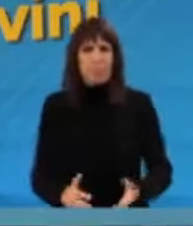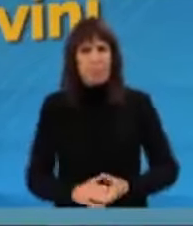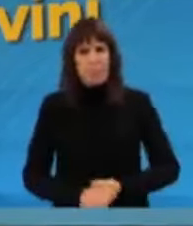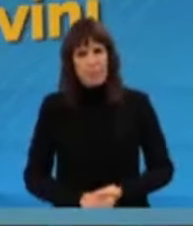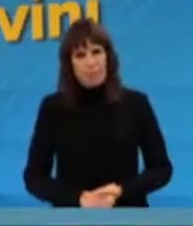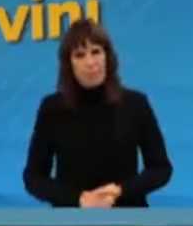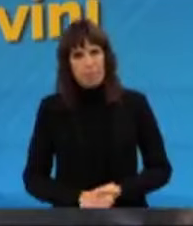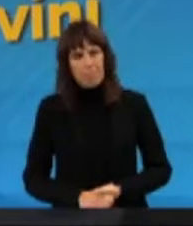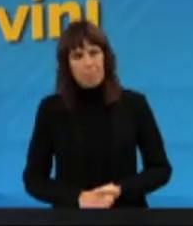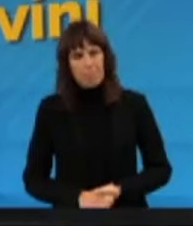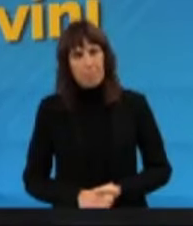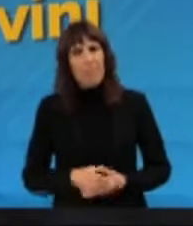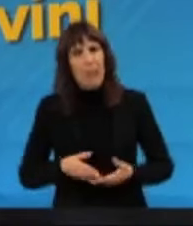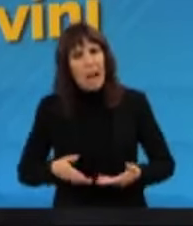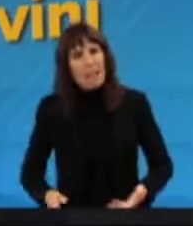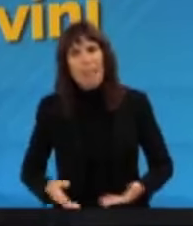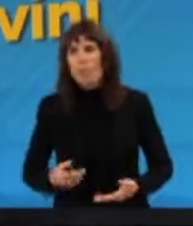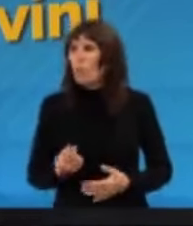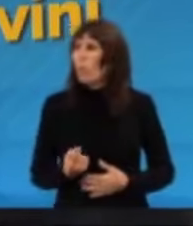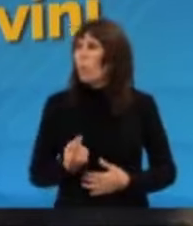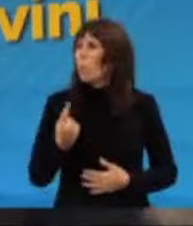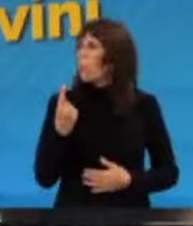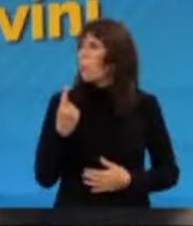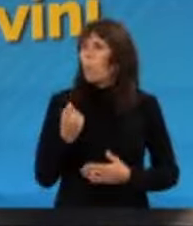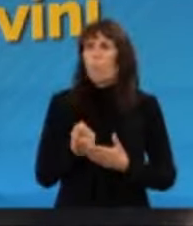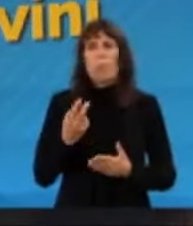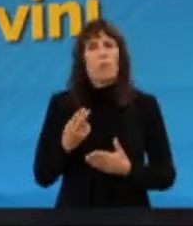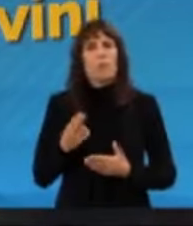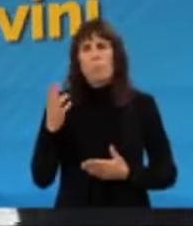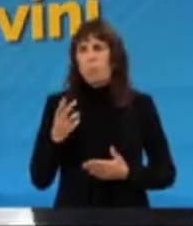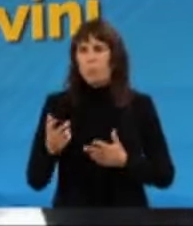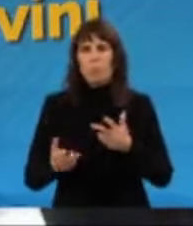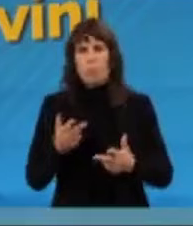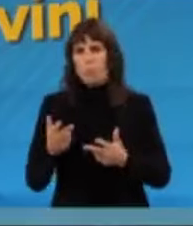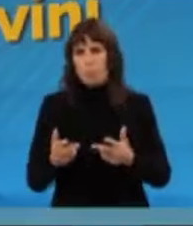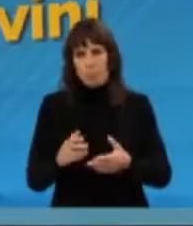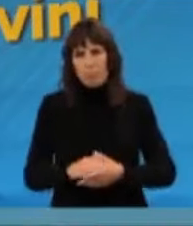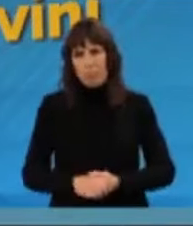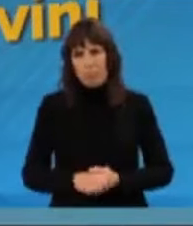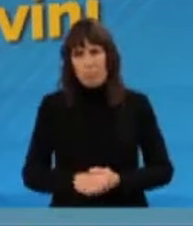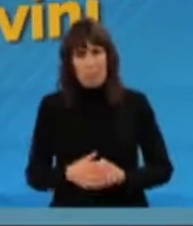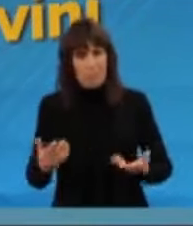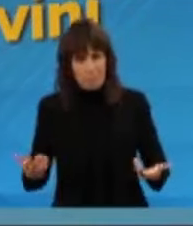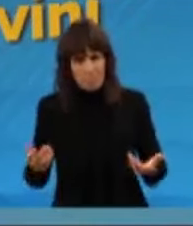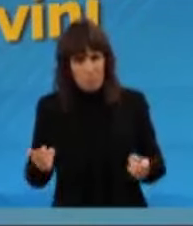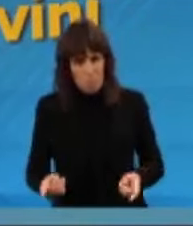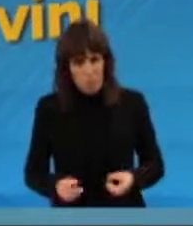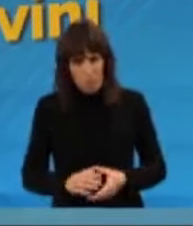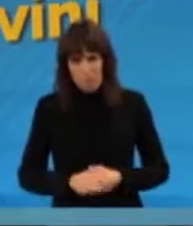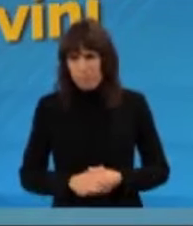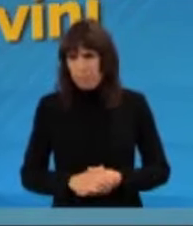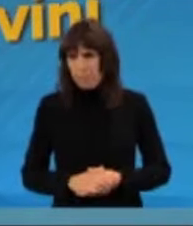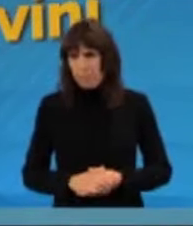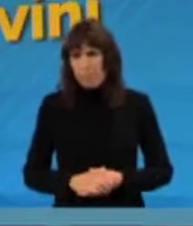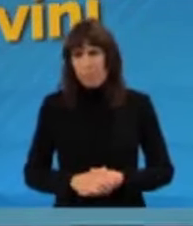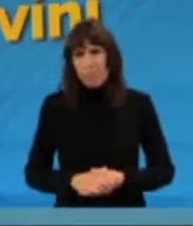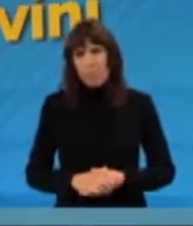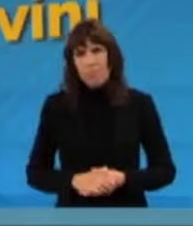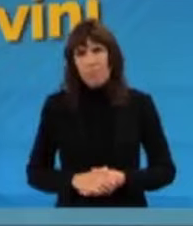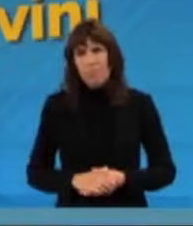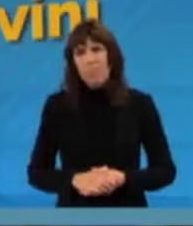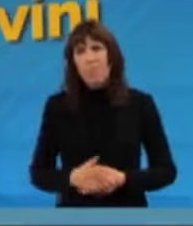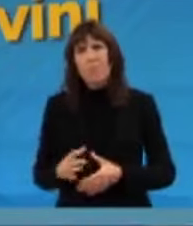Però adesso citerò uno, il più importante tra tutti. Porque o nosso amigo, e cioè il nostro amico, o leader Matteo